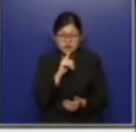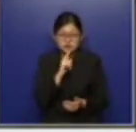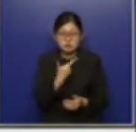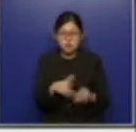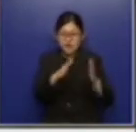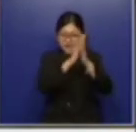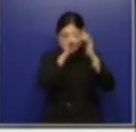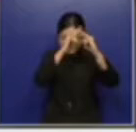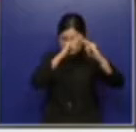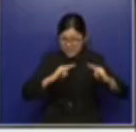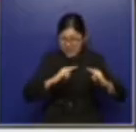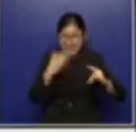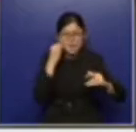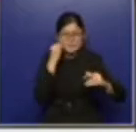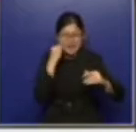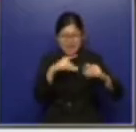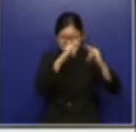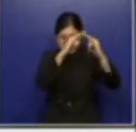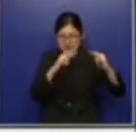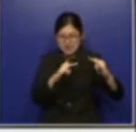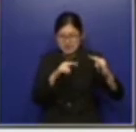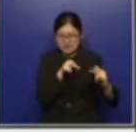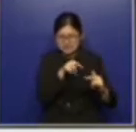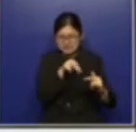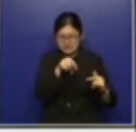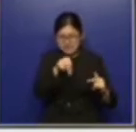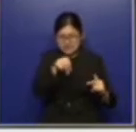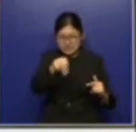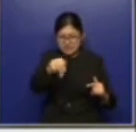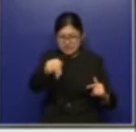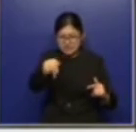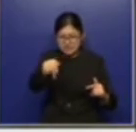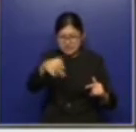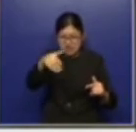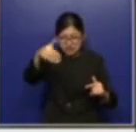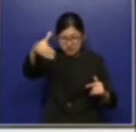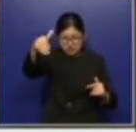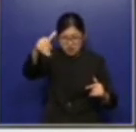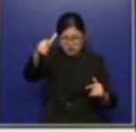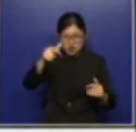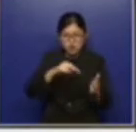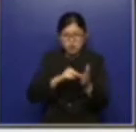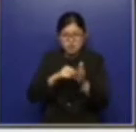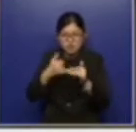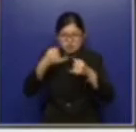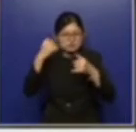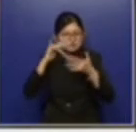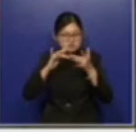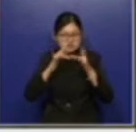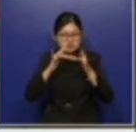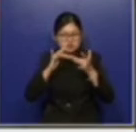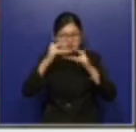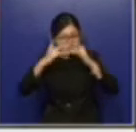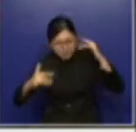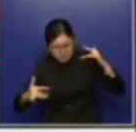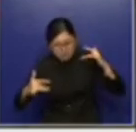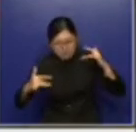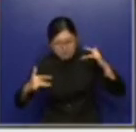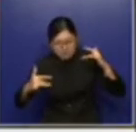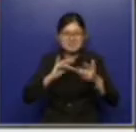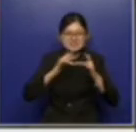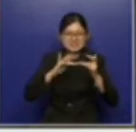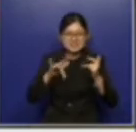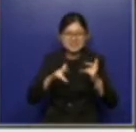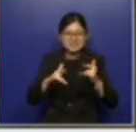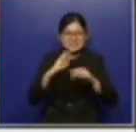าหมู่บ้านนะฮะท่านประธานเดินไปแค่นอกข้างนอกเนี่ยนะหลุดแล้วนะหลุดแล้วนะมันอยู่ประ